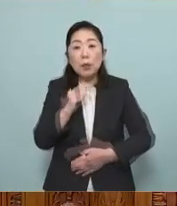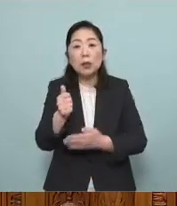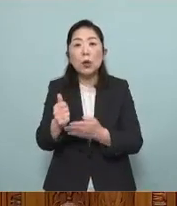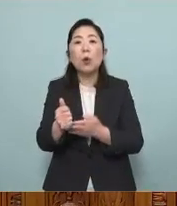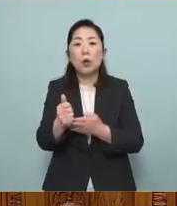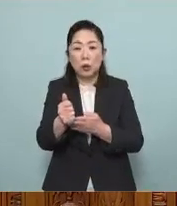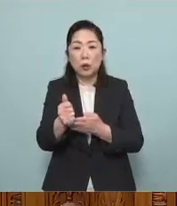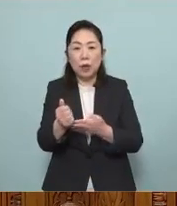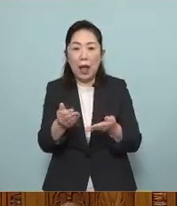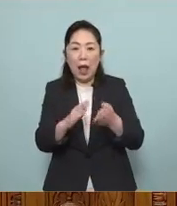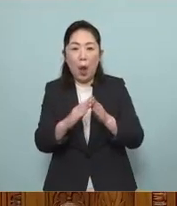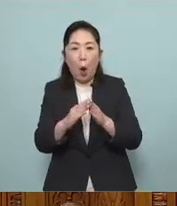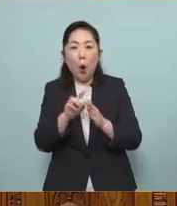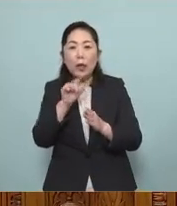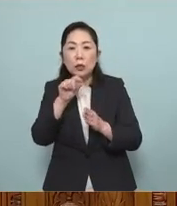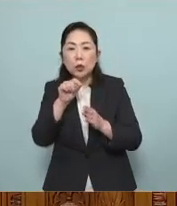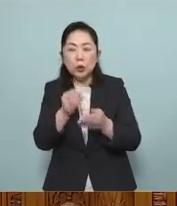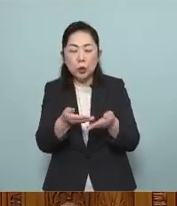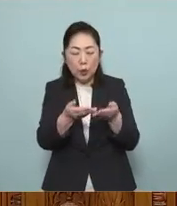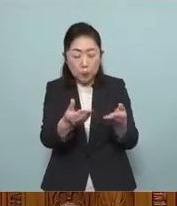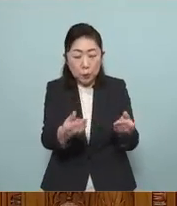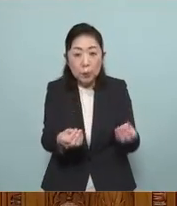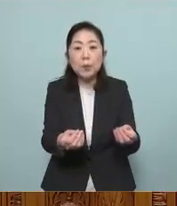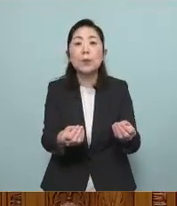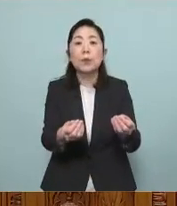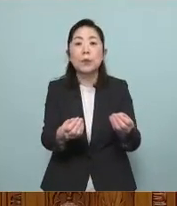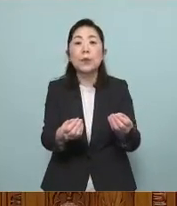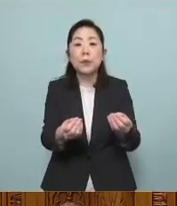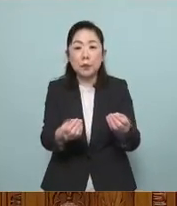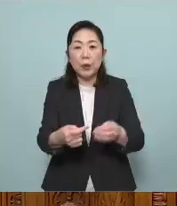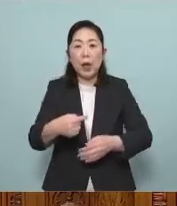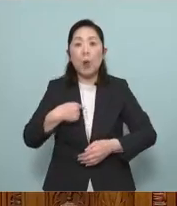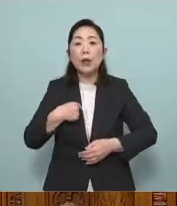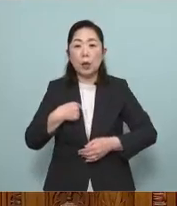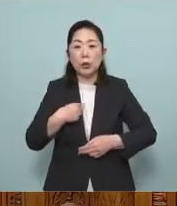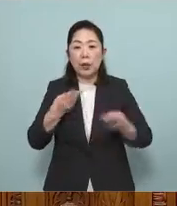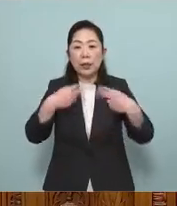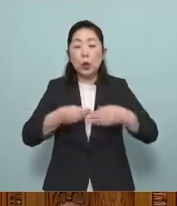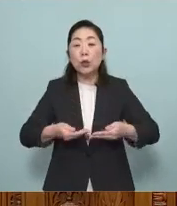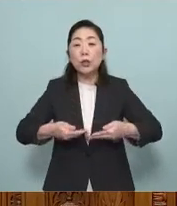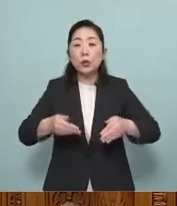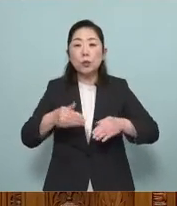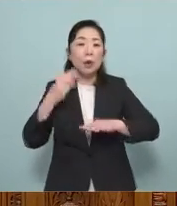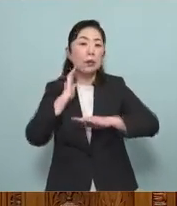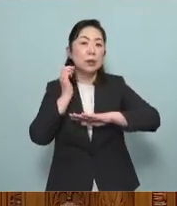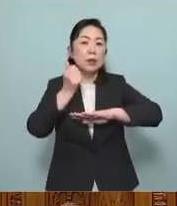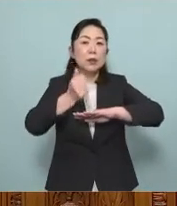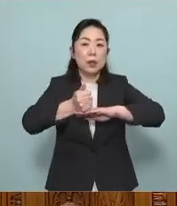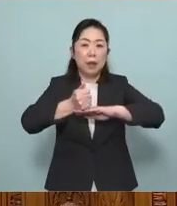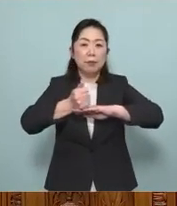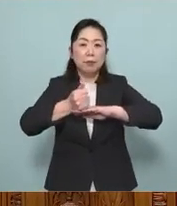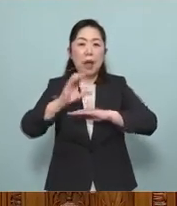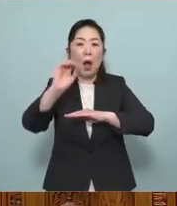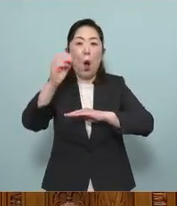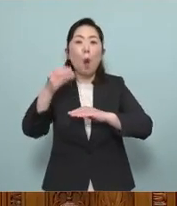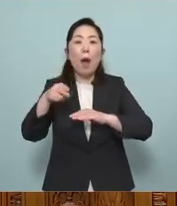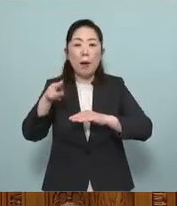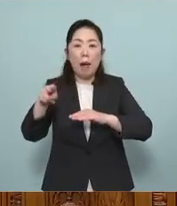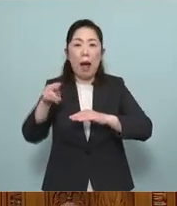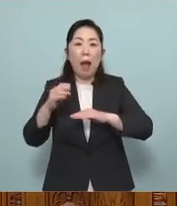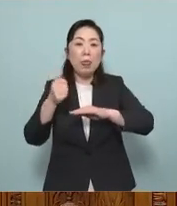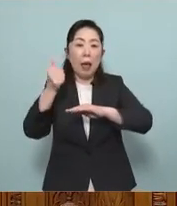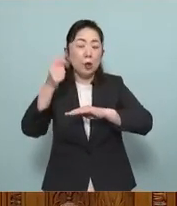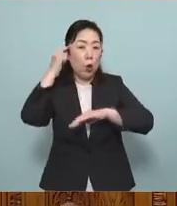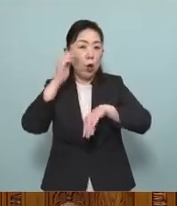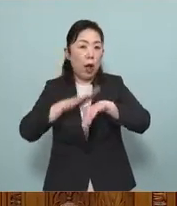を残しました。被爆地広島出身の総理大臣として、私はこの思いを引き継ぎ、勇気を